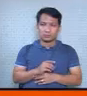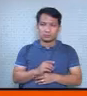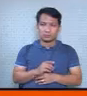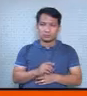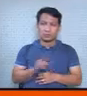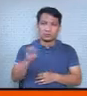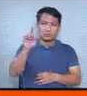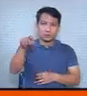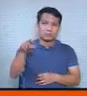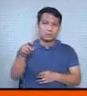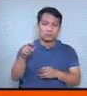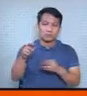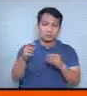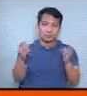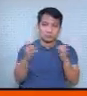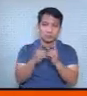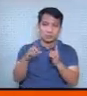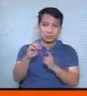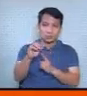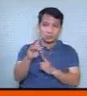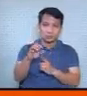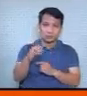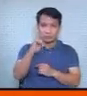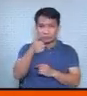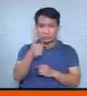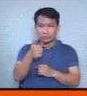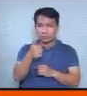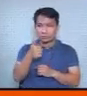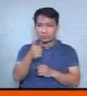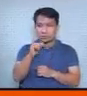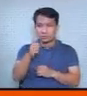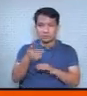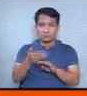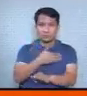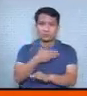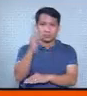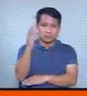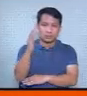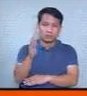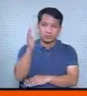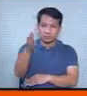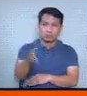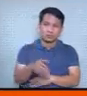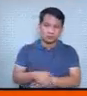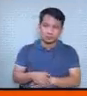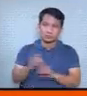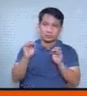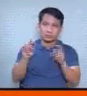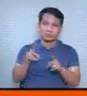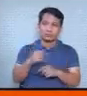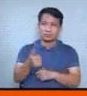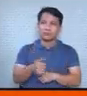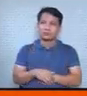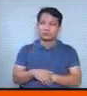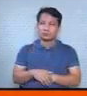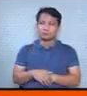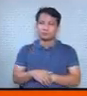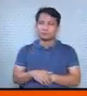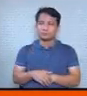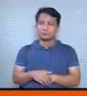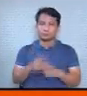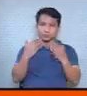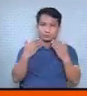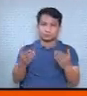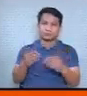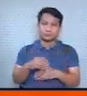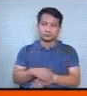Or doon na lang po tayo magkita-kita sa Dole. Doon na lang po. Bukas po ng bago magtanghali, sir. Ayaw, sige po. Sige po. Salamat bukas po.